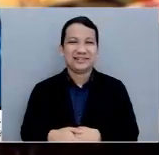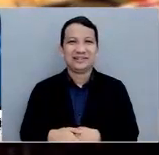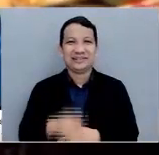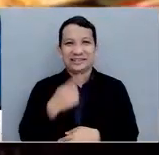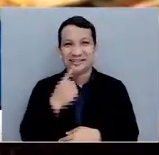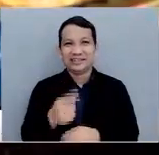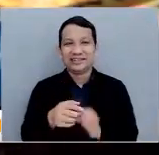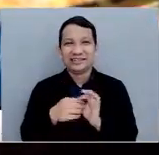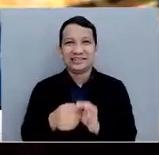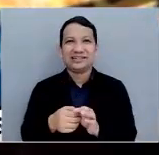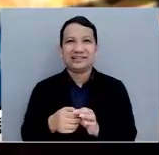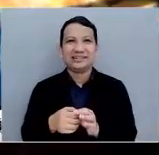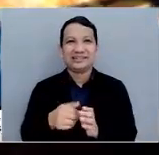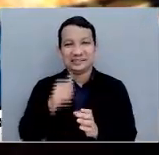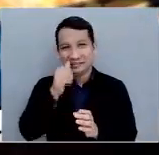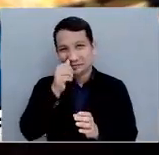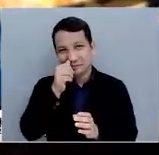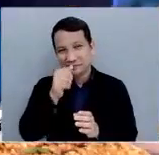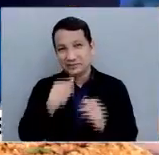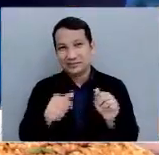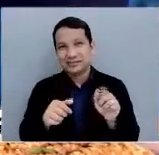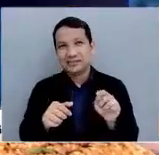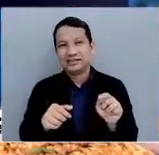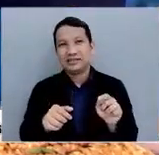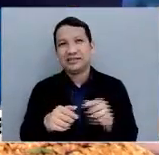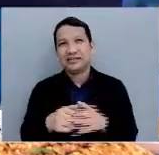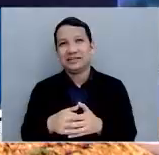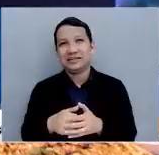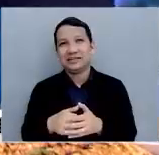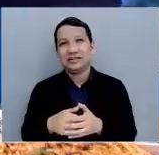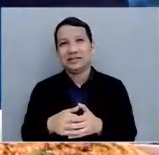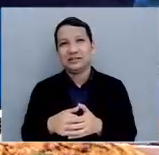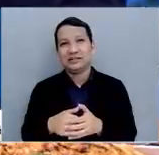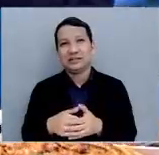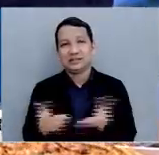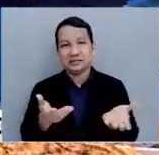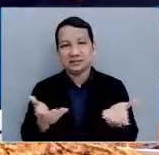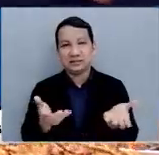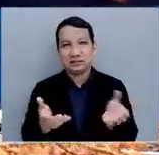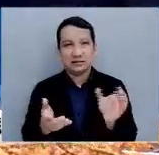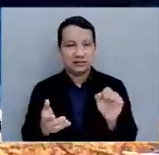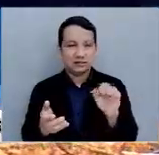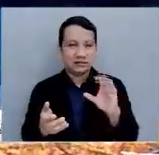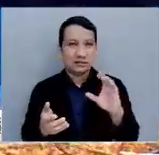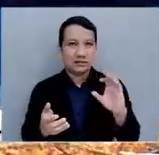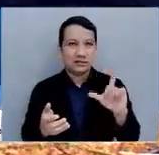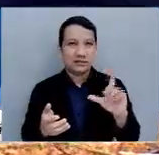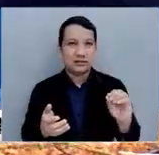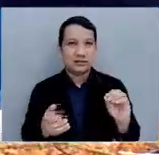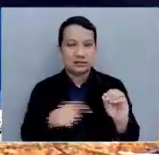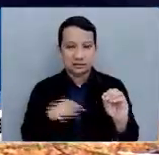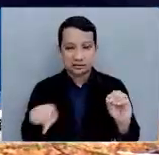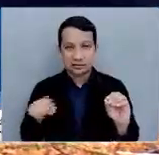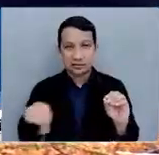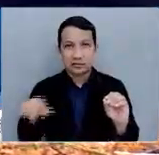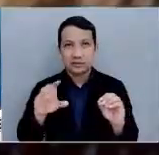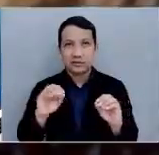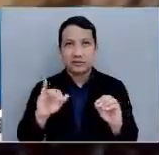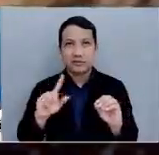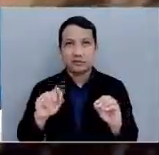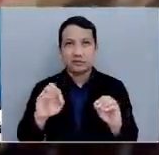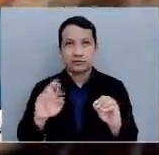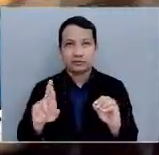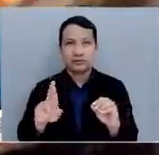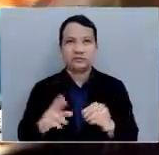Talaga ng trusting daw. Pero ito, mabenta ba itong mga scallops na ito? Opo, opo. Lalo itong oyster natin.